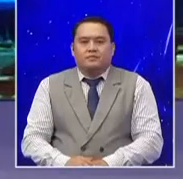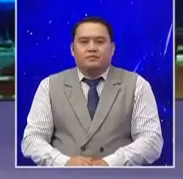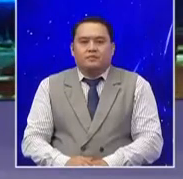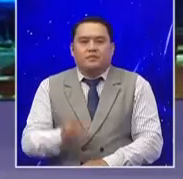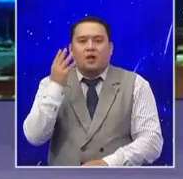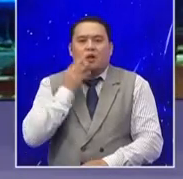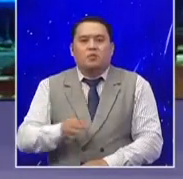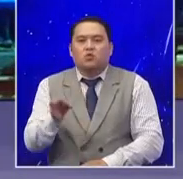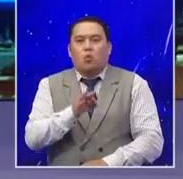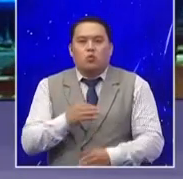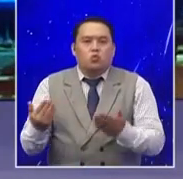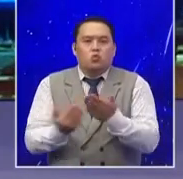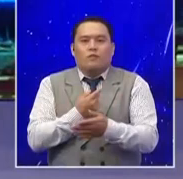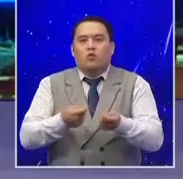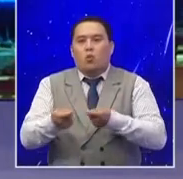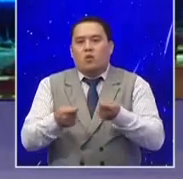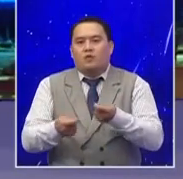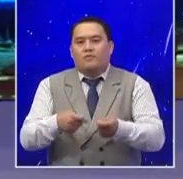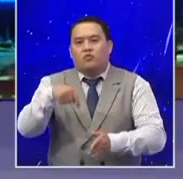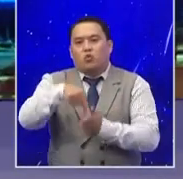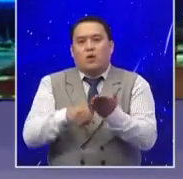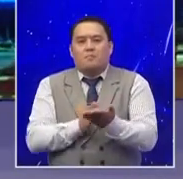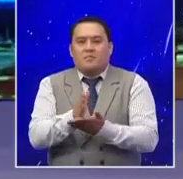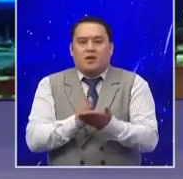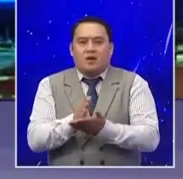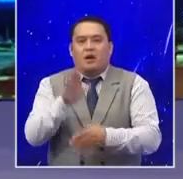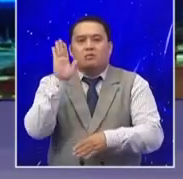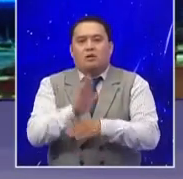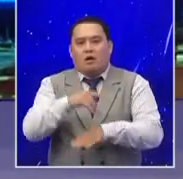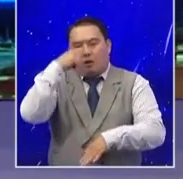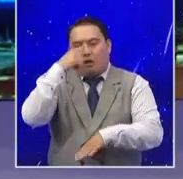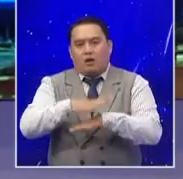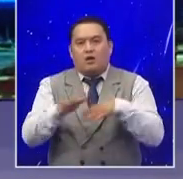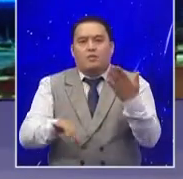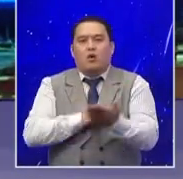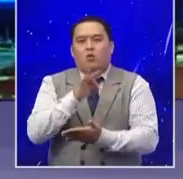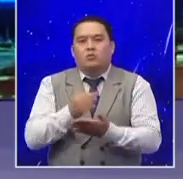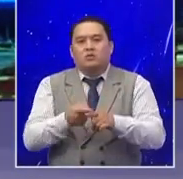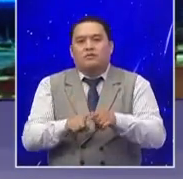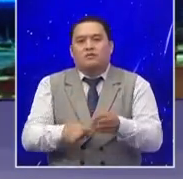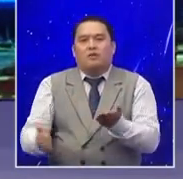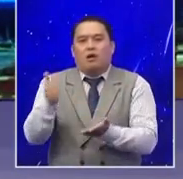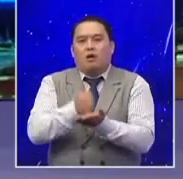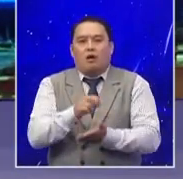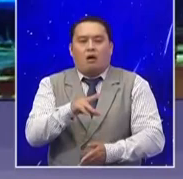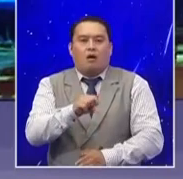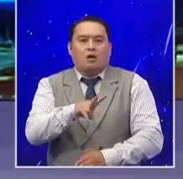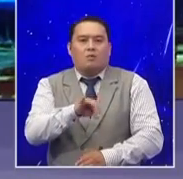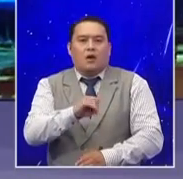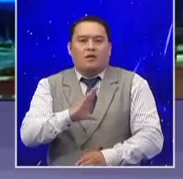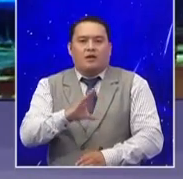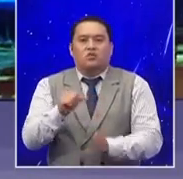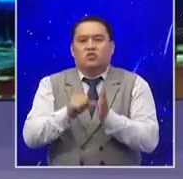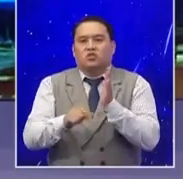В Алматинской области новый руководитель управления внутренней политики. Распоряжением главы региона Амандыка Баталова им назначен Галиаскар